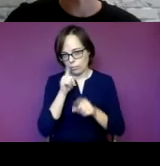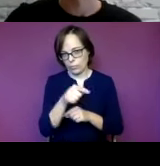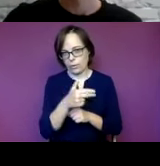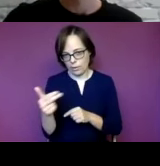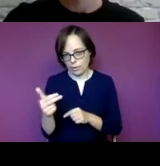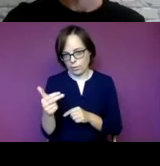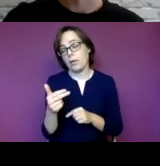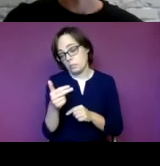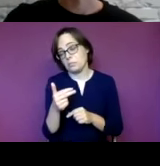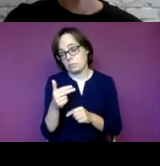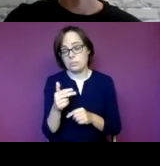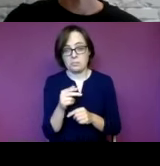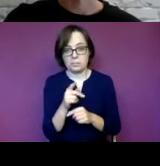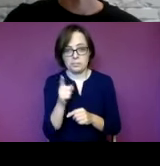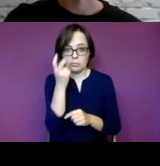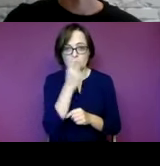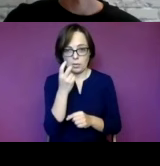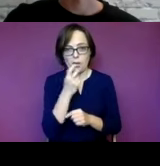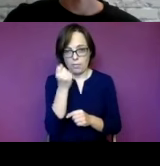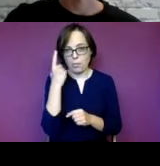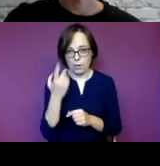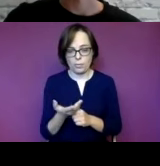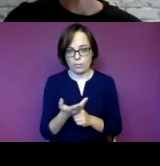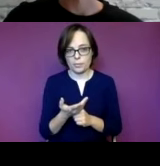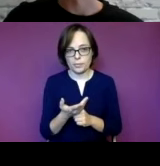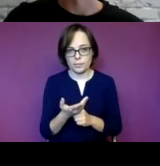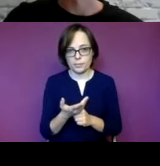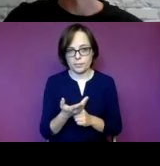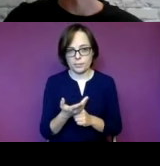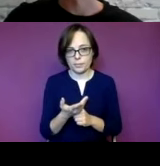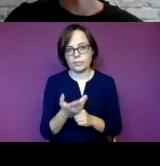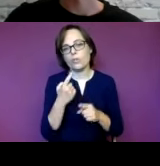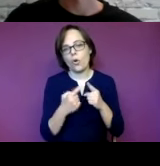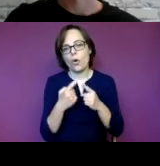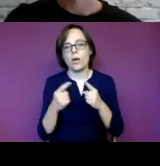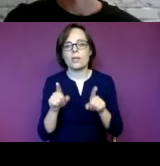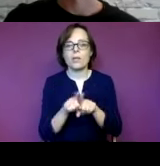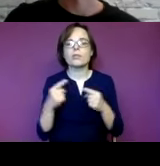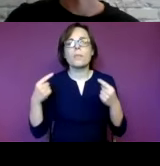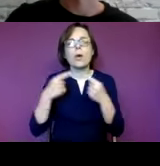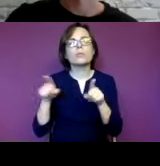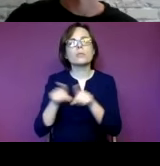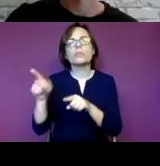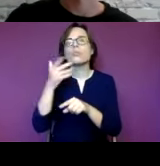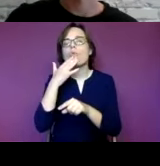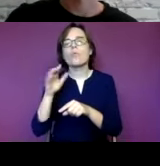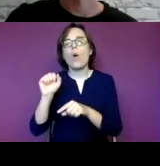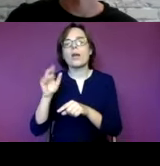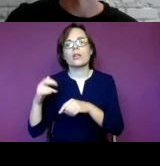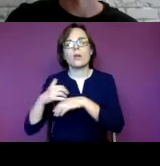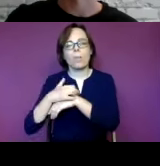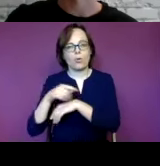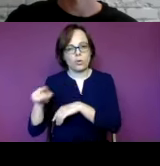ciekawe zderzyć. To też się rymuje trochę z tym, o czym mówiła Agnieszka Pajączkowska, czyli z tym, że